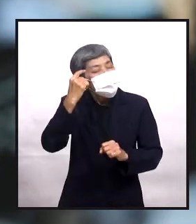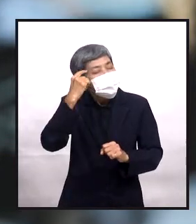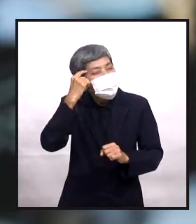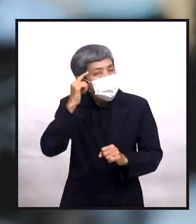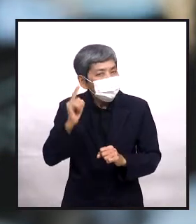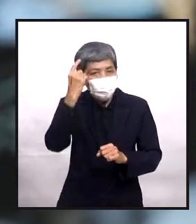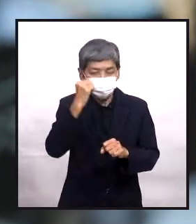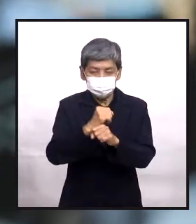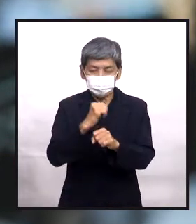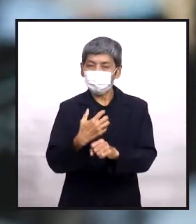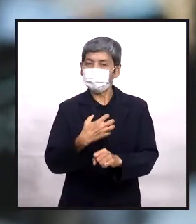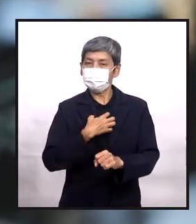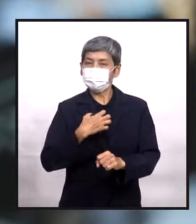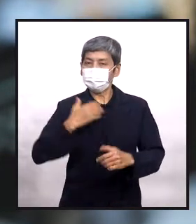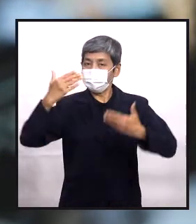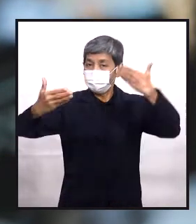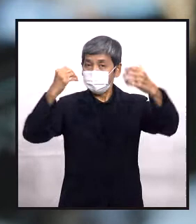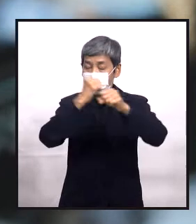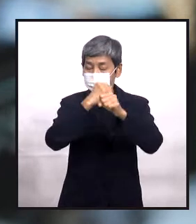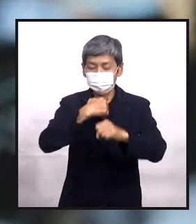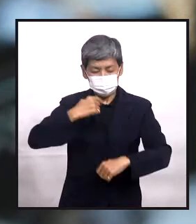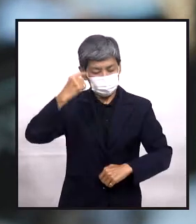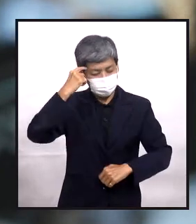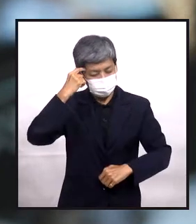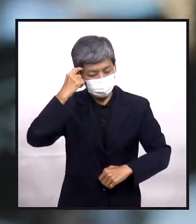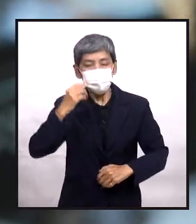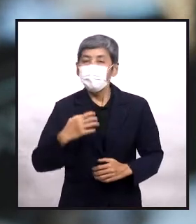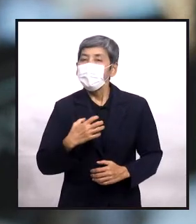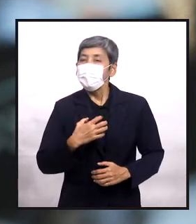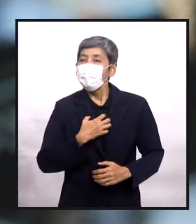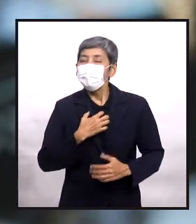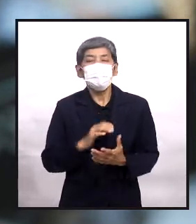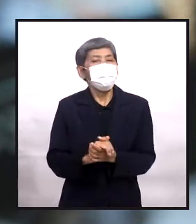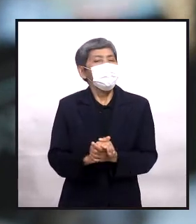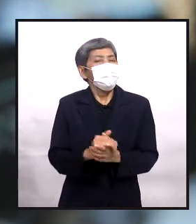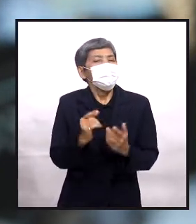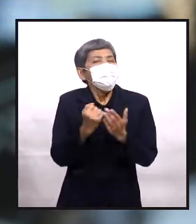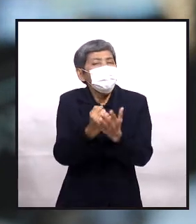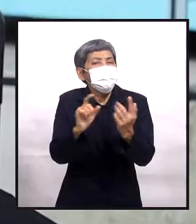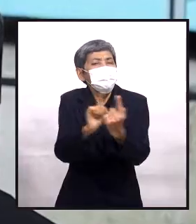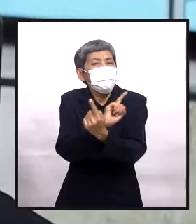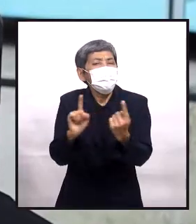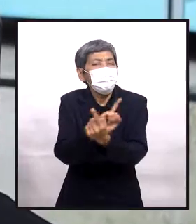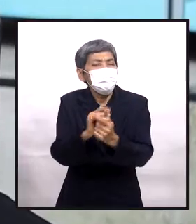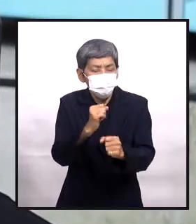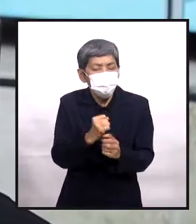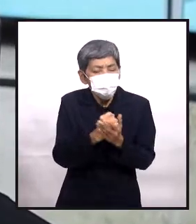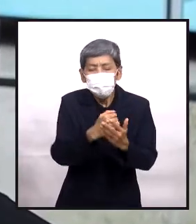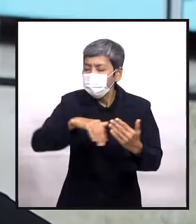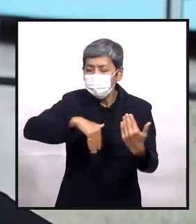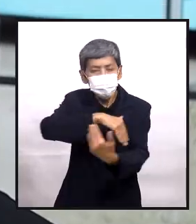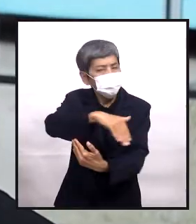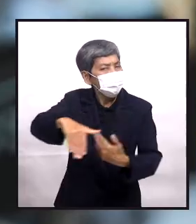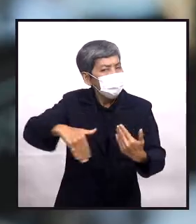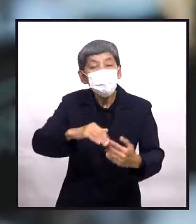างหรือว่าเป็นผู้ที่แบบถ่ายทอดนวัตกรรมทางความคิดที่สร้างคุณค่าสร้างประโยชน์ให้กับสังคมให้กับส่วนรว